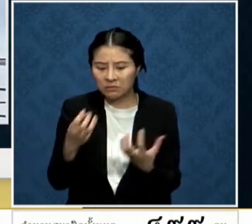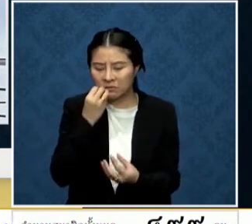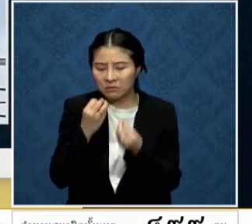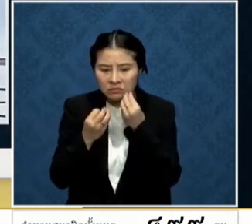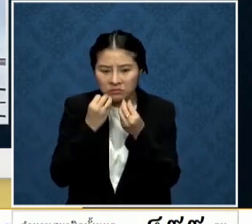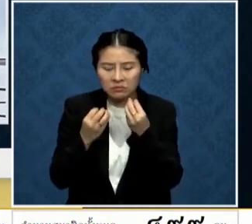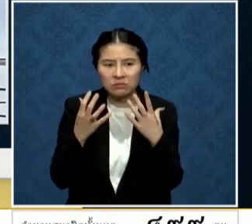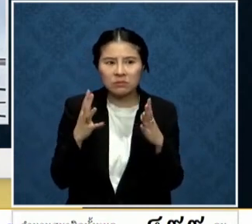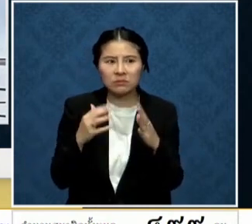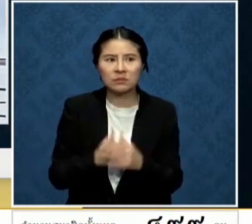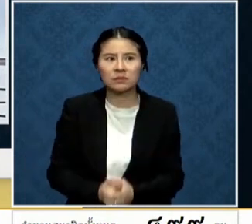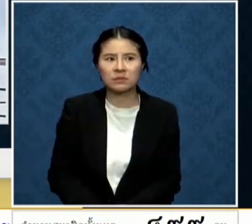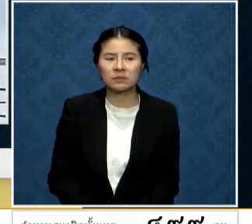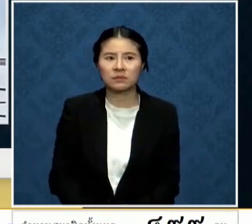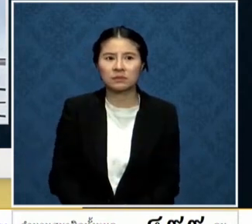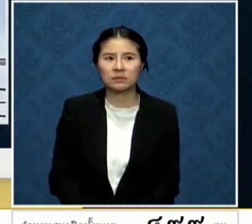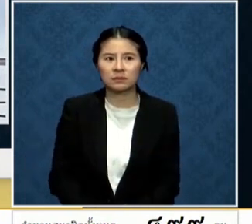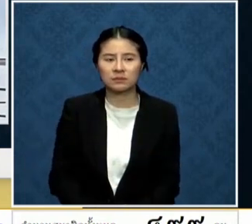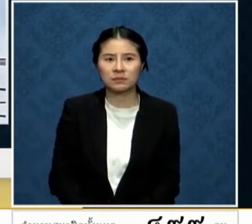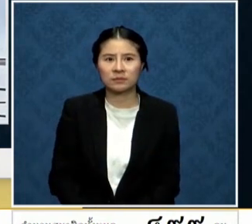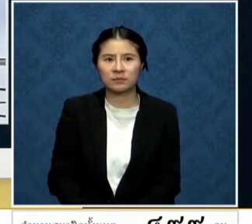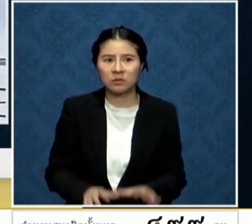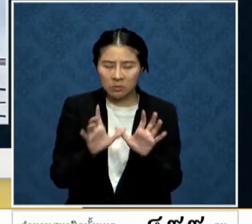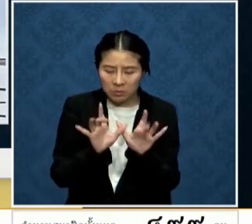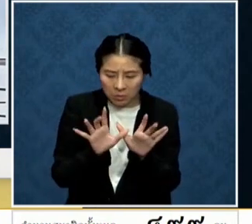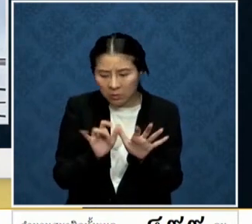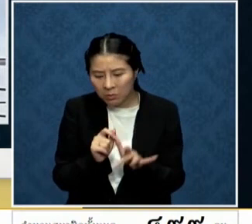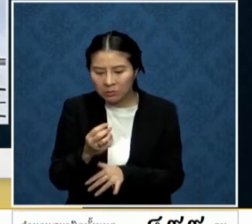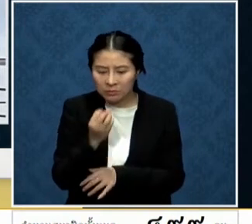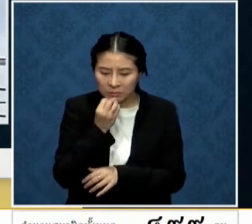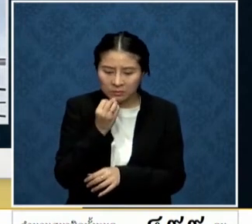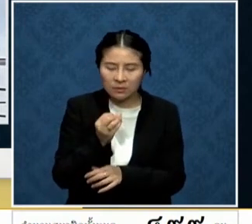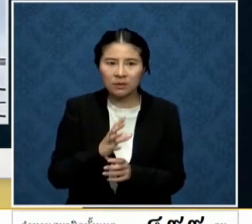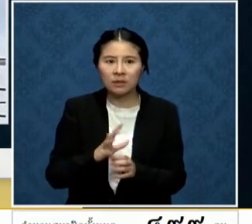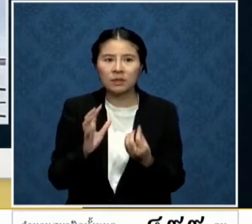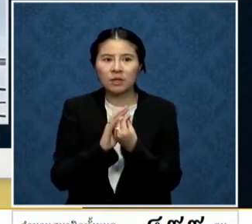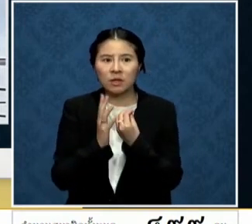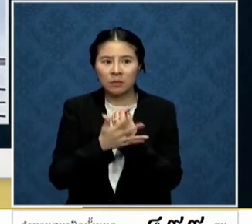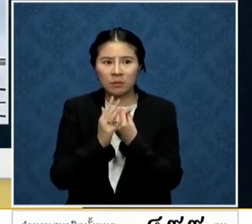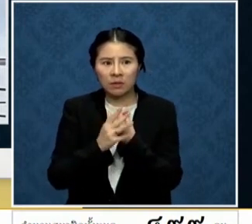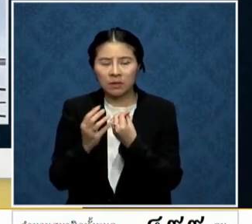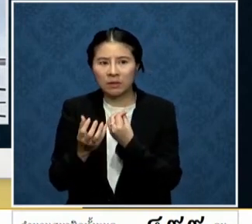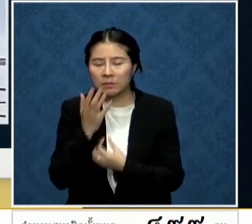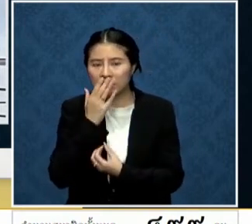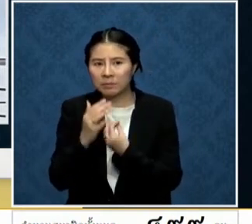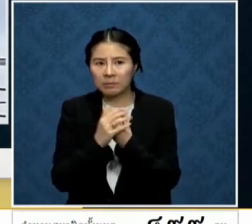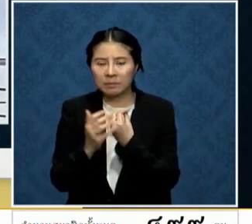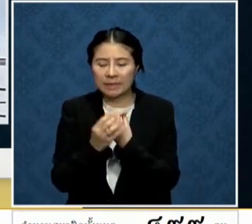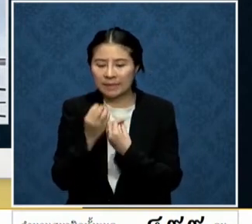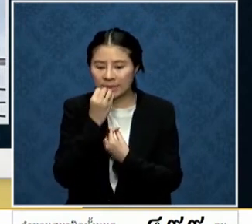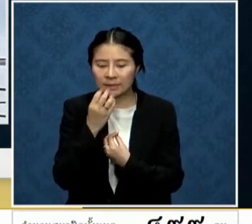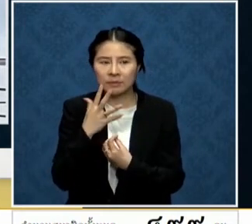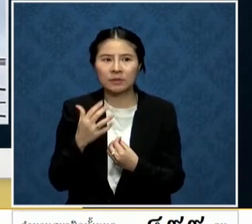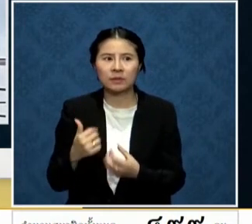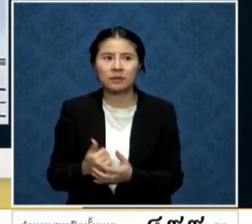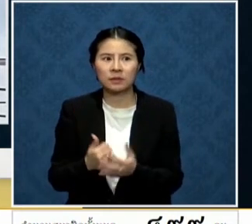ไปรื้อหลังคาบ้านเพราะมันไม่มีอะไรกินมันไม่มีปูให้จับมันไม่มีผลไม้ให้กินแล้วสุดท้ายวันนี้มันก็แทบจะไม่เหลือ